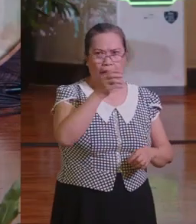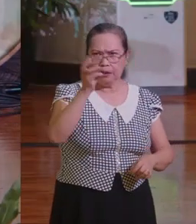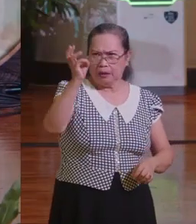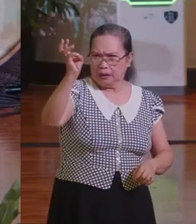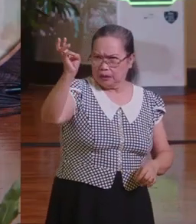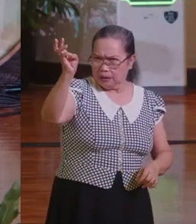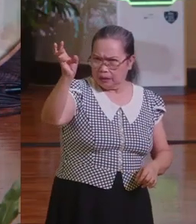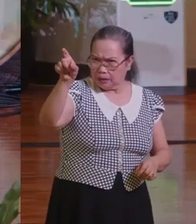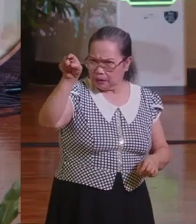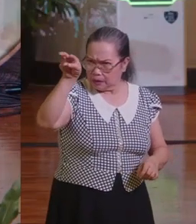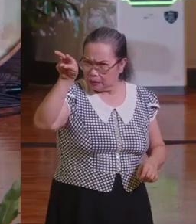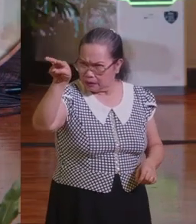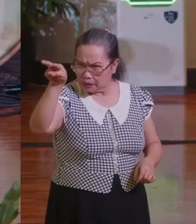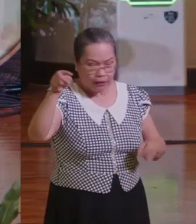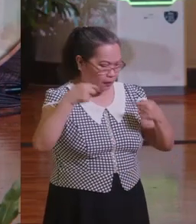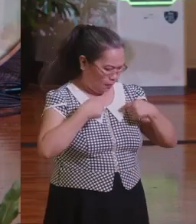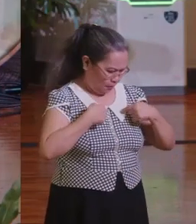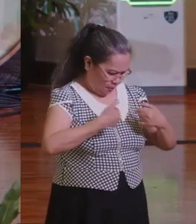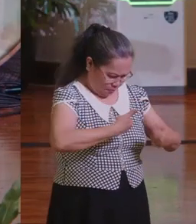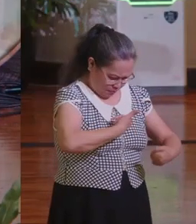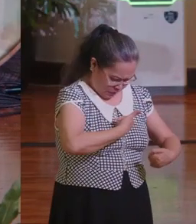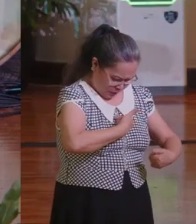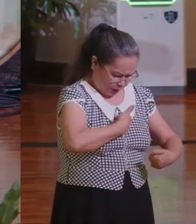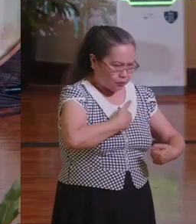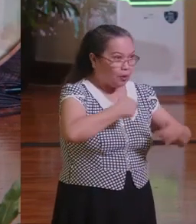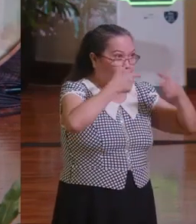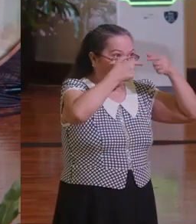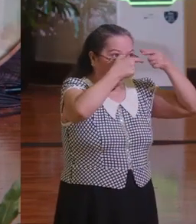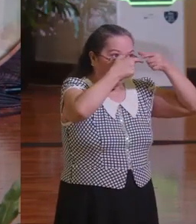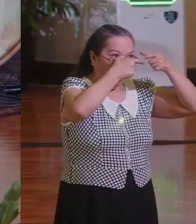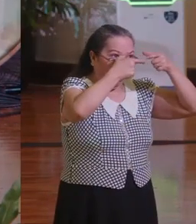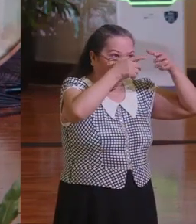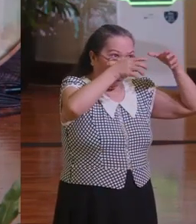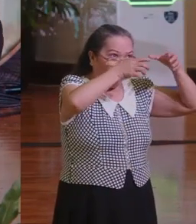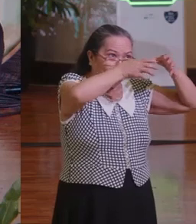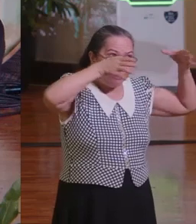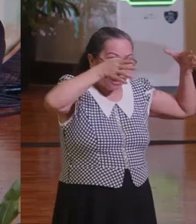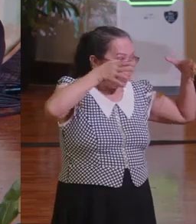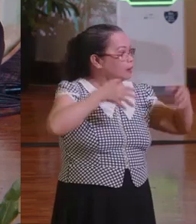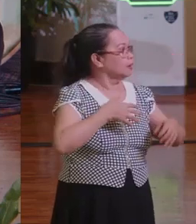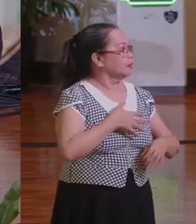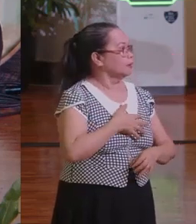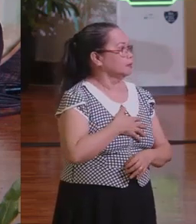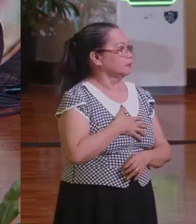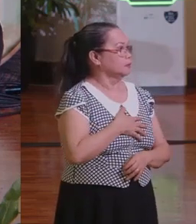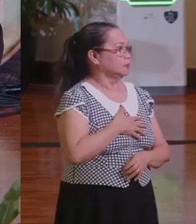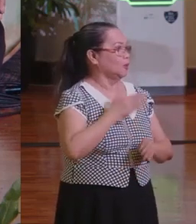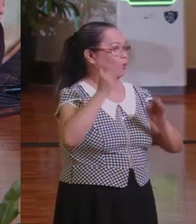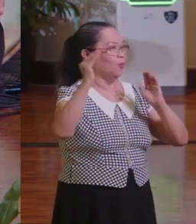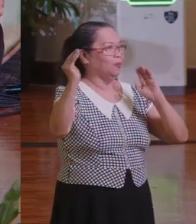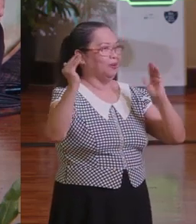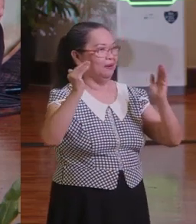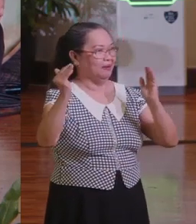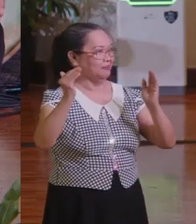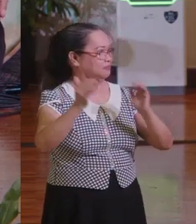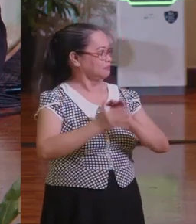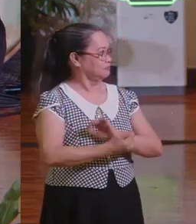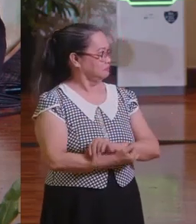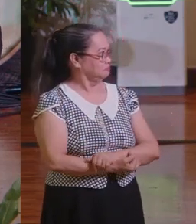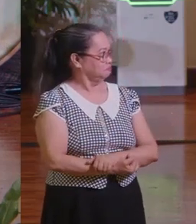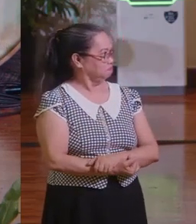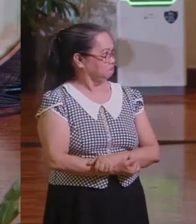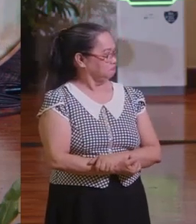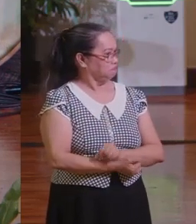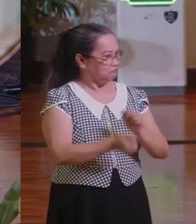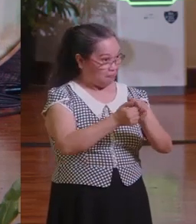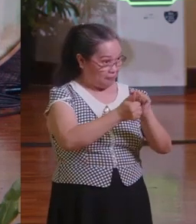sa mata ng inyong kapatid. Pero meron kayong troso. Nakita nyo ba exaggerated yung kanyang larawan? Isang